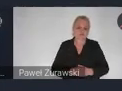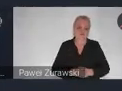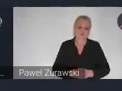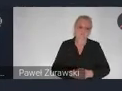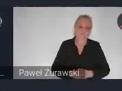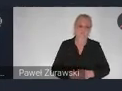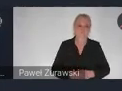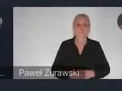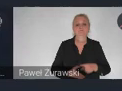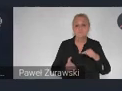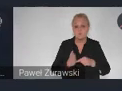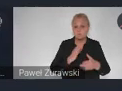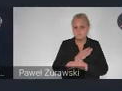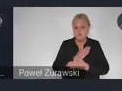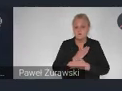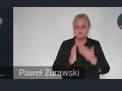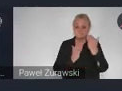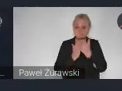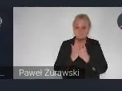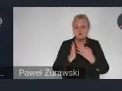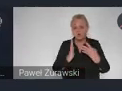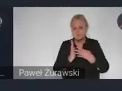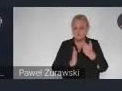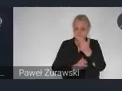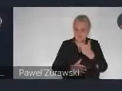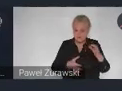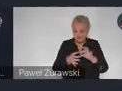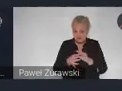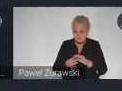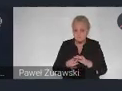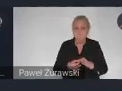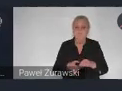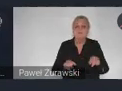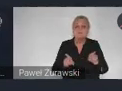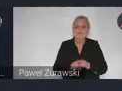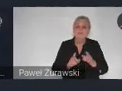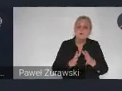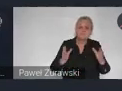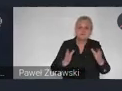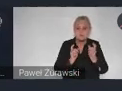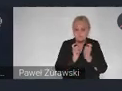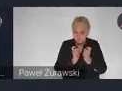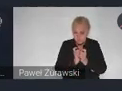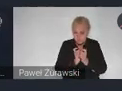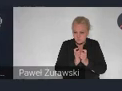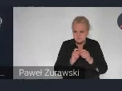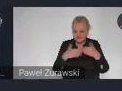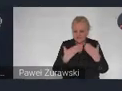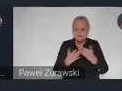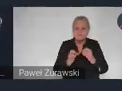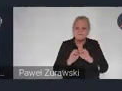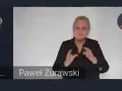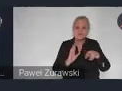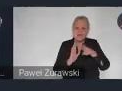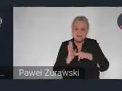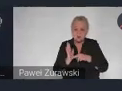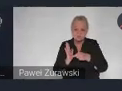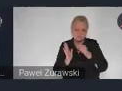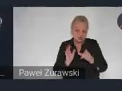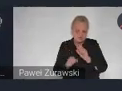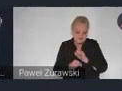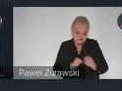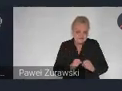na podstawie kryteriów oceny merytorycznej i skali punktowej które została określona w regulaminie